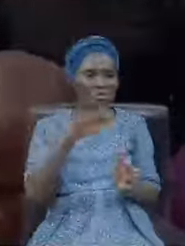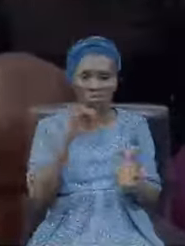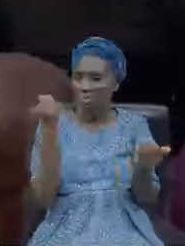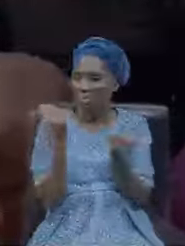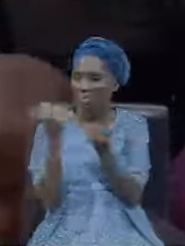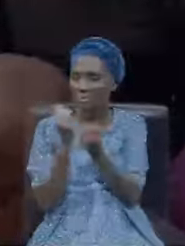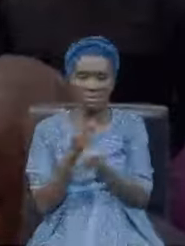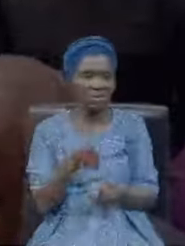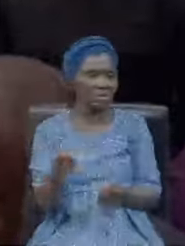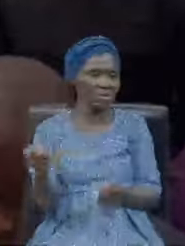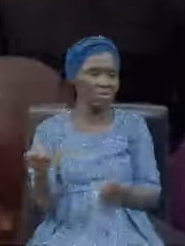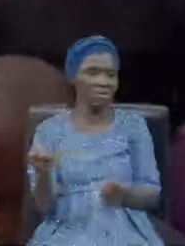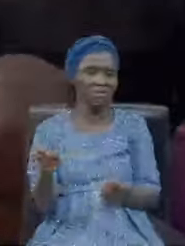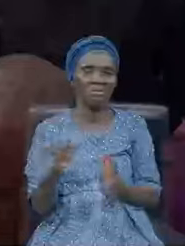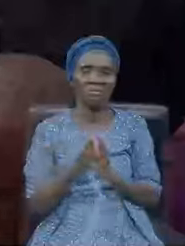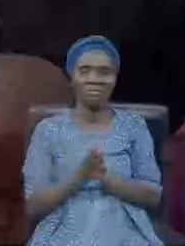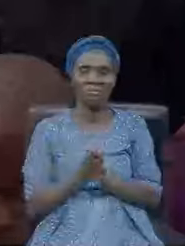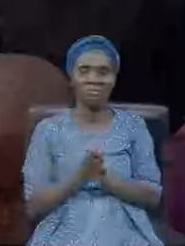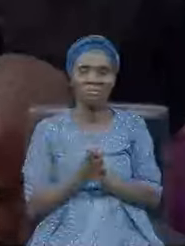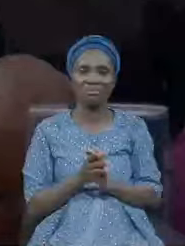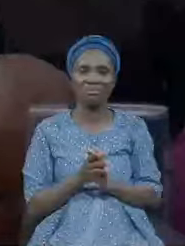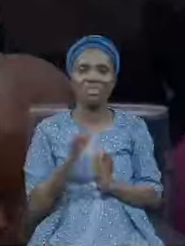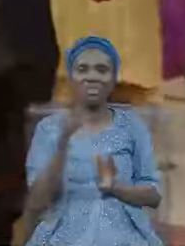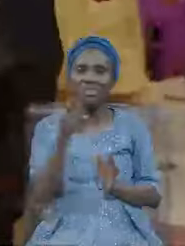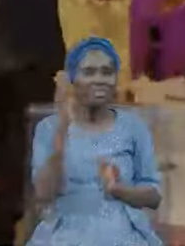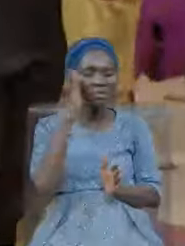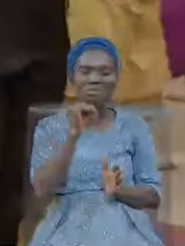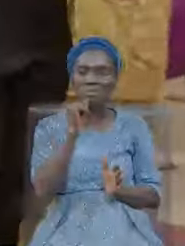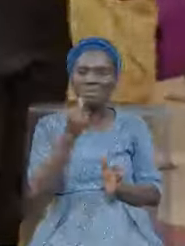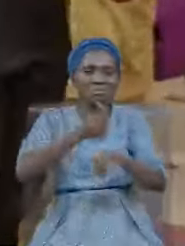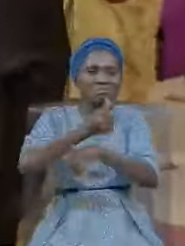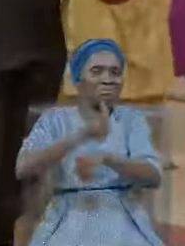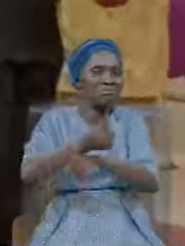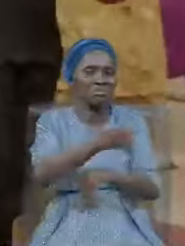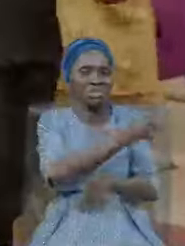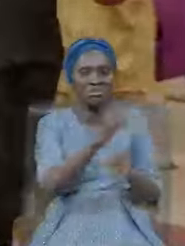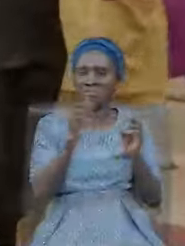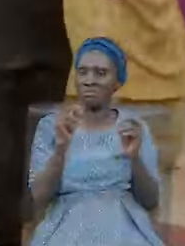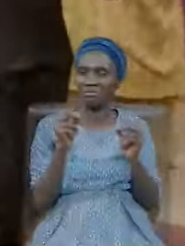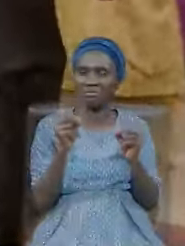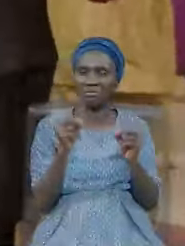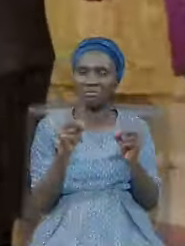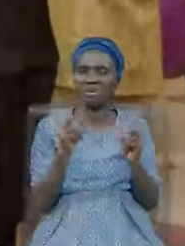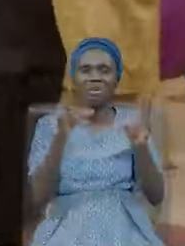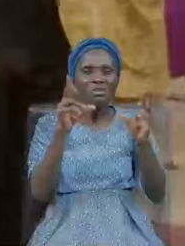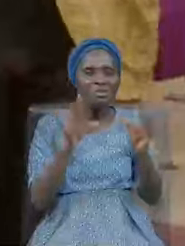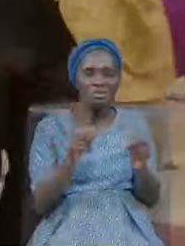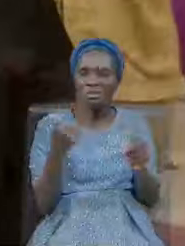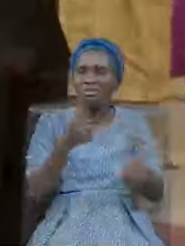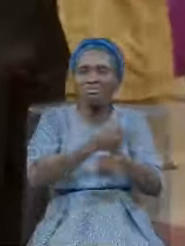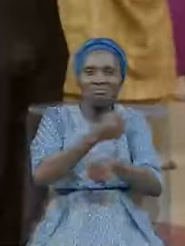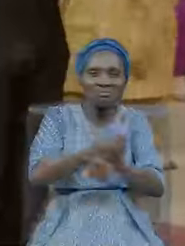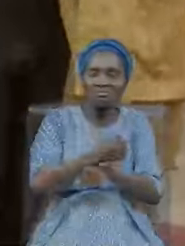de bagarre pas d'insulte pas